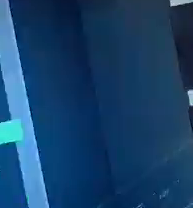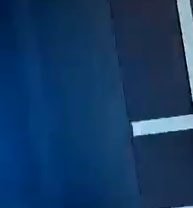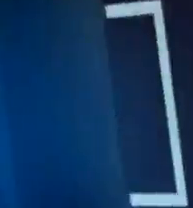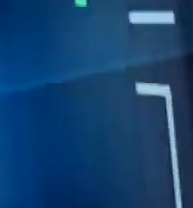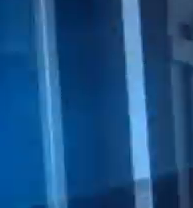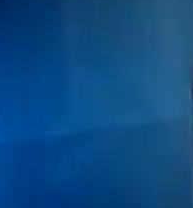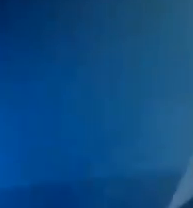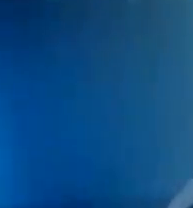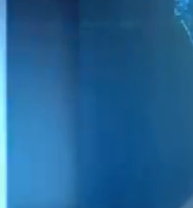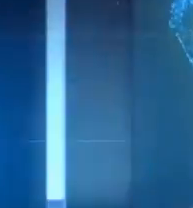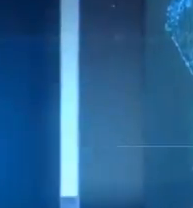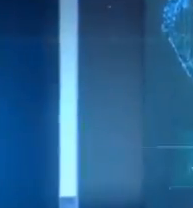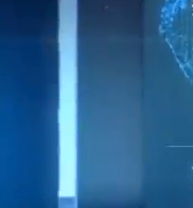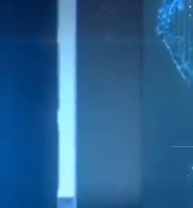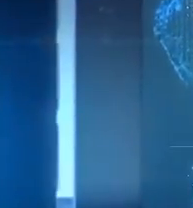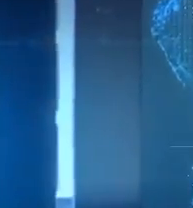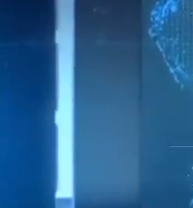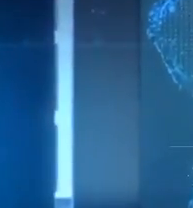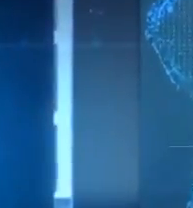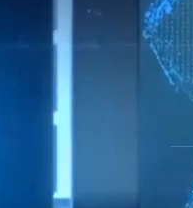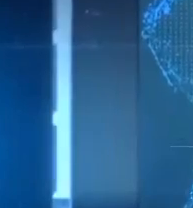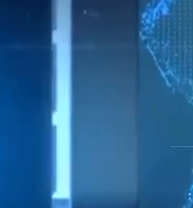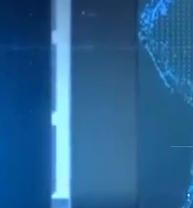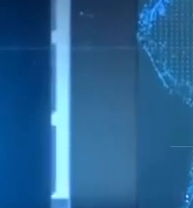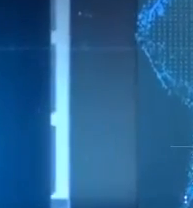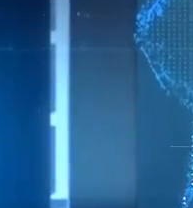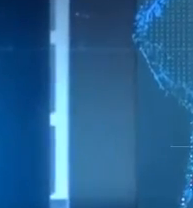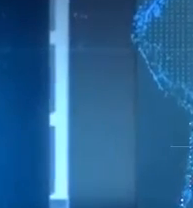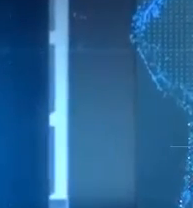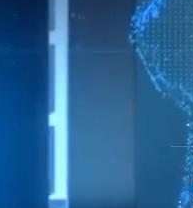Қасымжанұлы, Аманжол Жомартұлы, Жетісу арнасы.